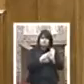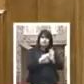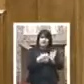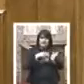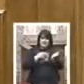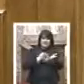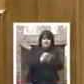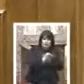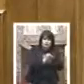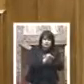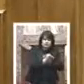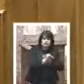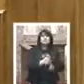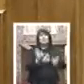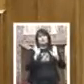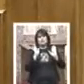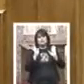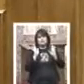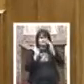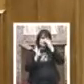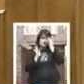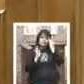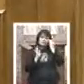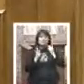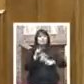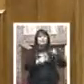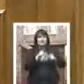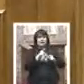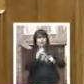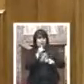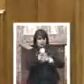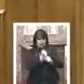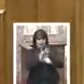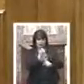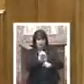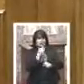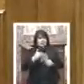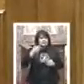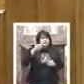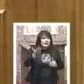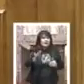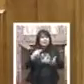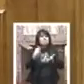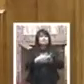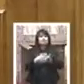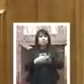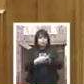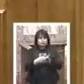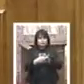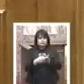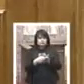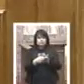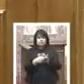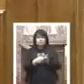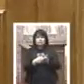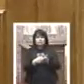αφήνει τελείως ανοχήρωτους όσους δεν έχουν σταθερή απασχόληση ή εκείνους που ο μισθός τους δεν τους επιτρέπει